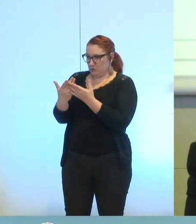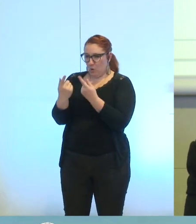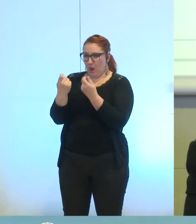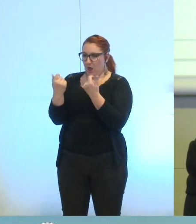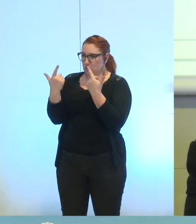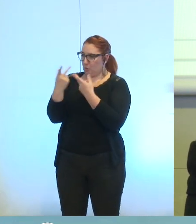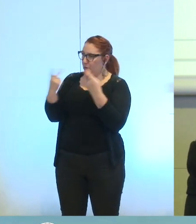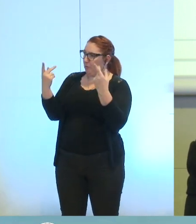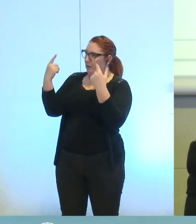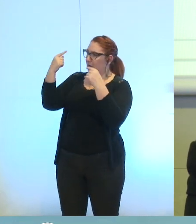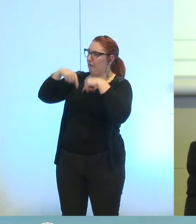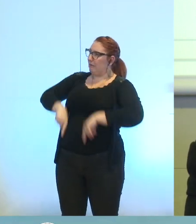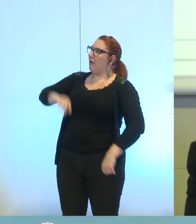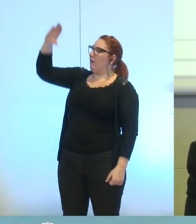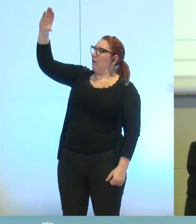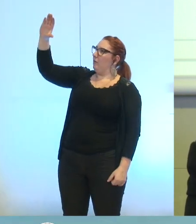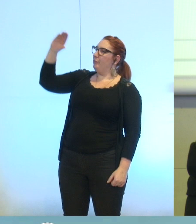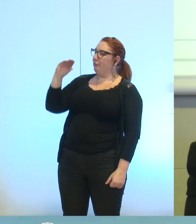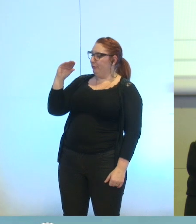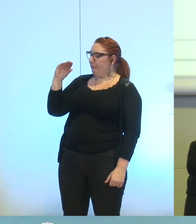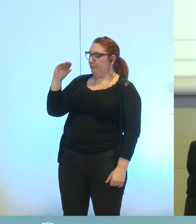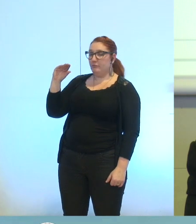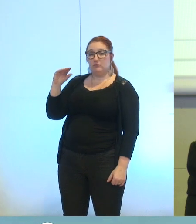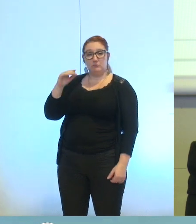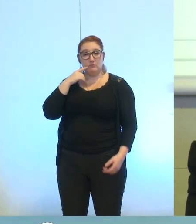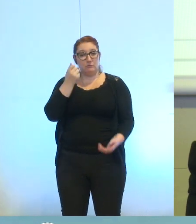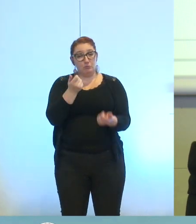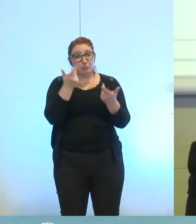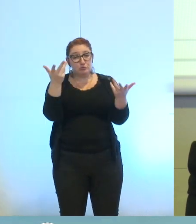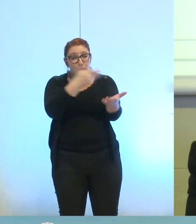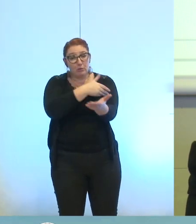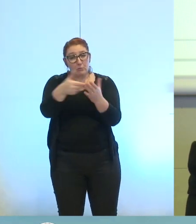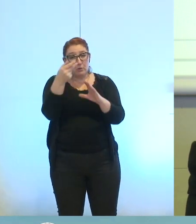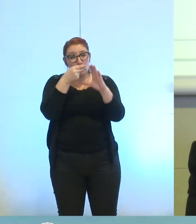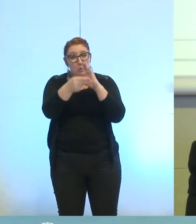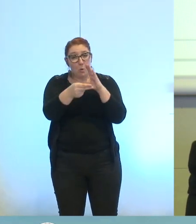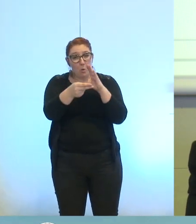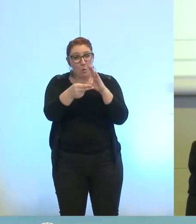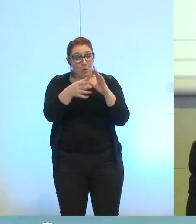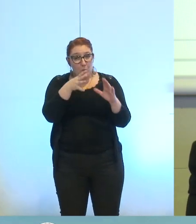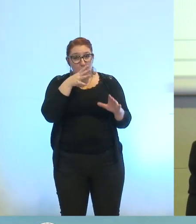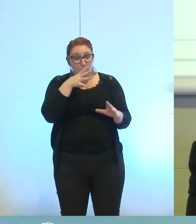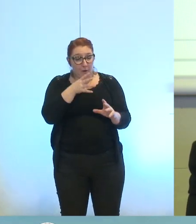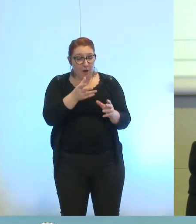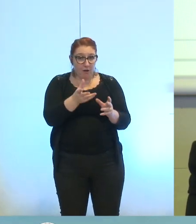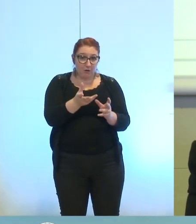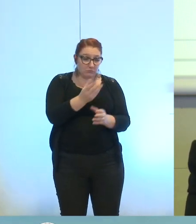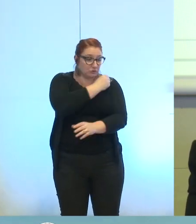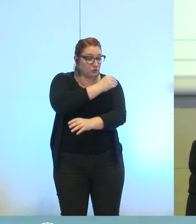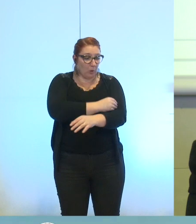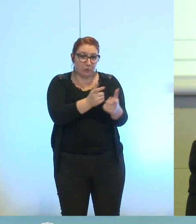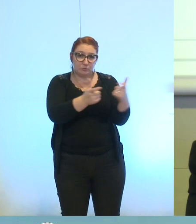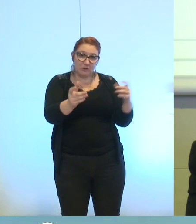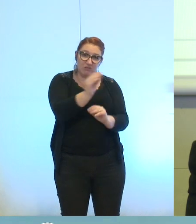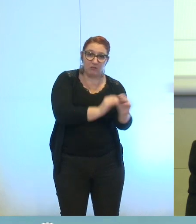publics et ce sont plusieurs millions d'euros qui n'ont pas pu être utilisés pour entretenir nos centres sportifs et